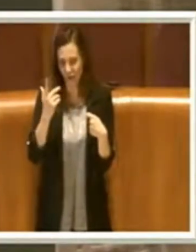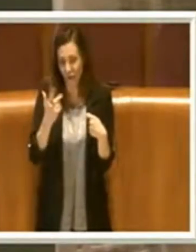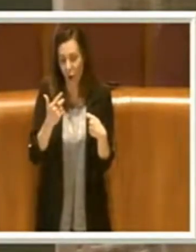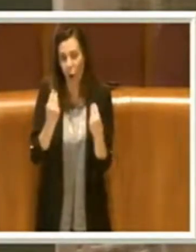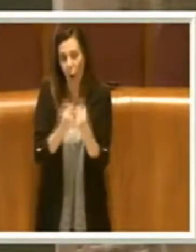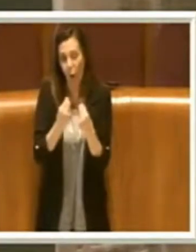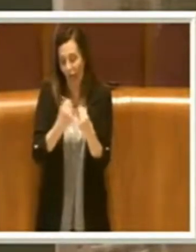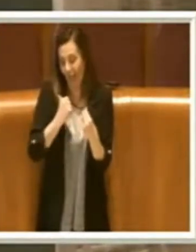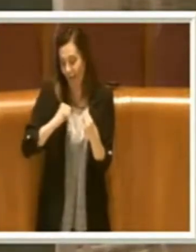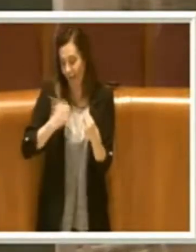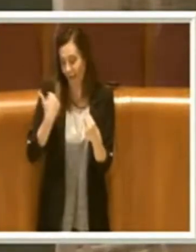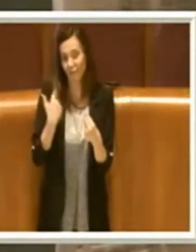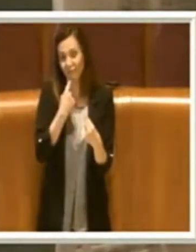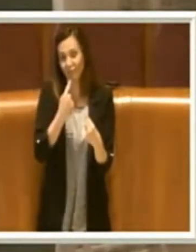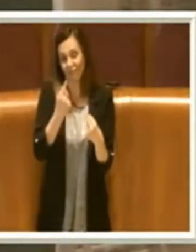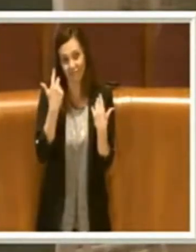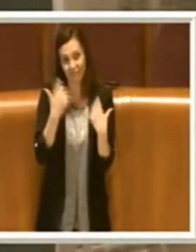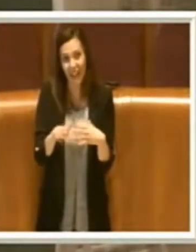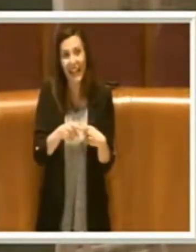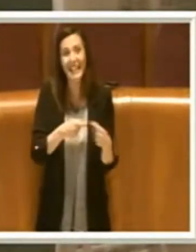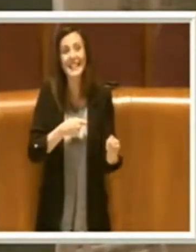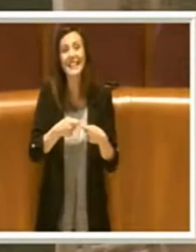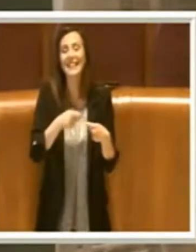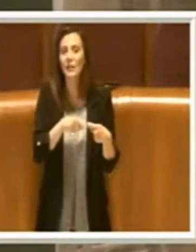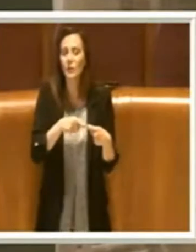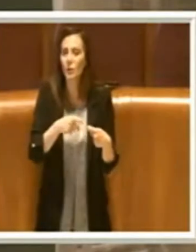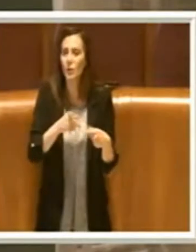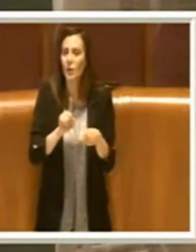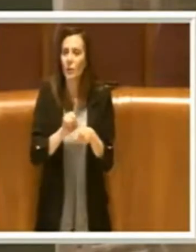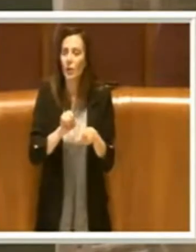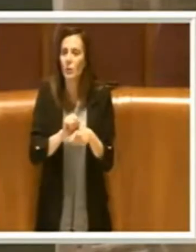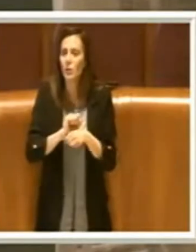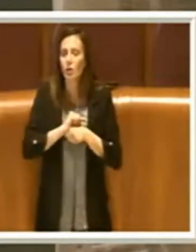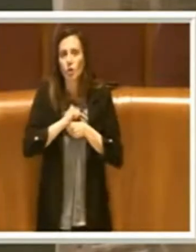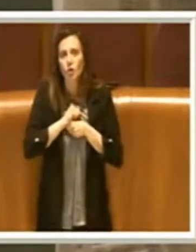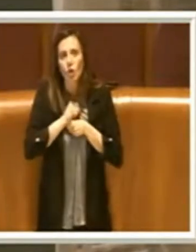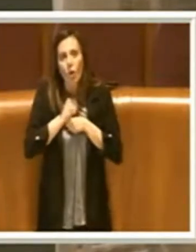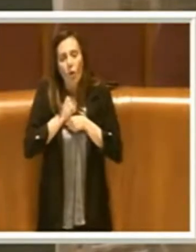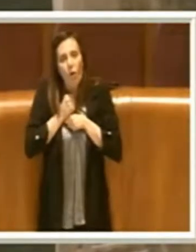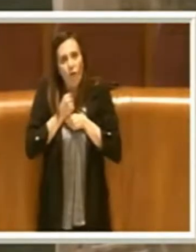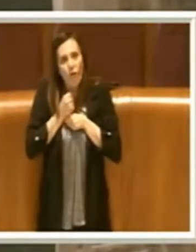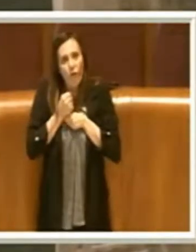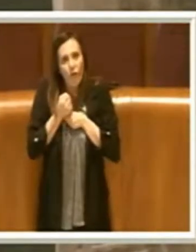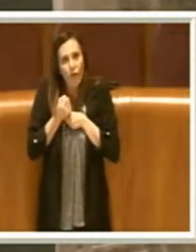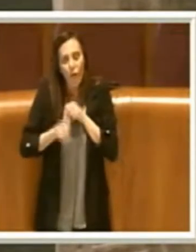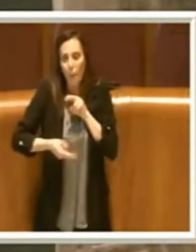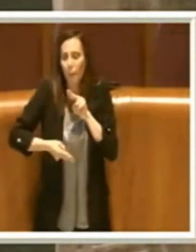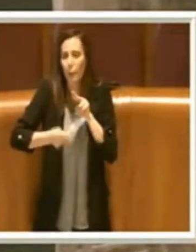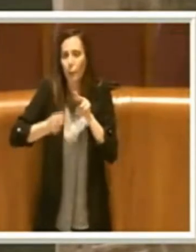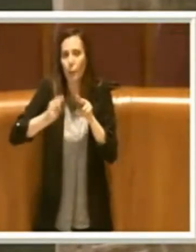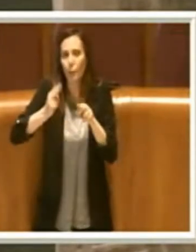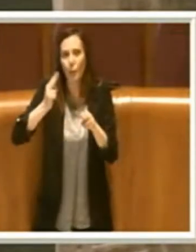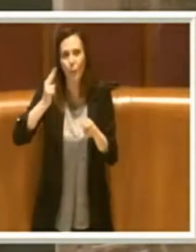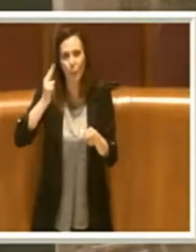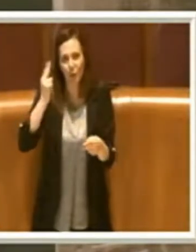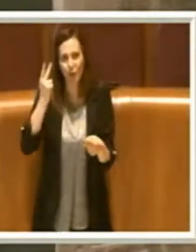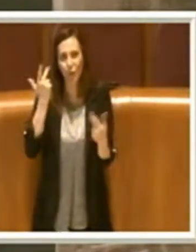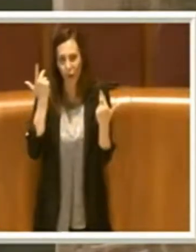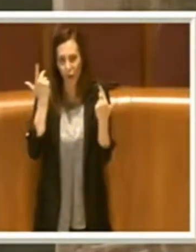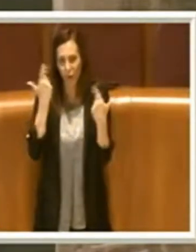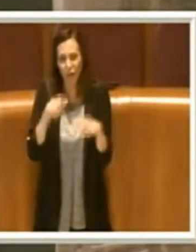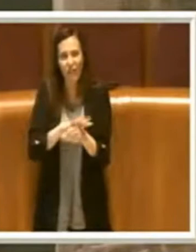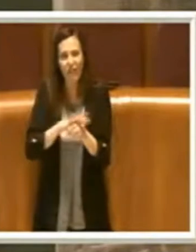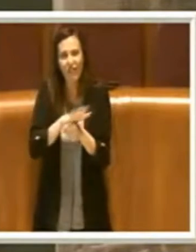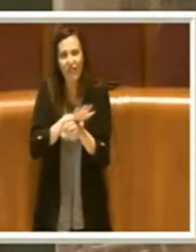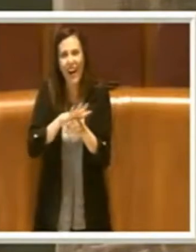preceduto e forse il settore che sta soffrendo tra quelli che sta soffrendo di più perché ci sono famiglie